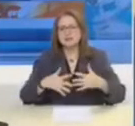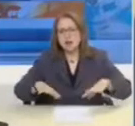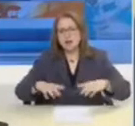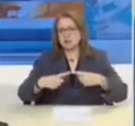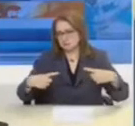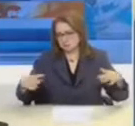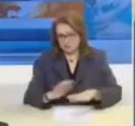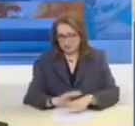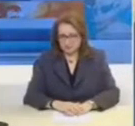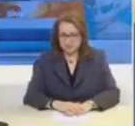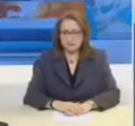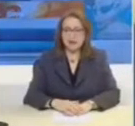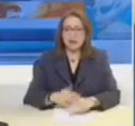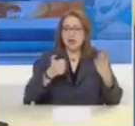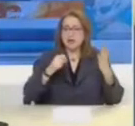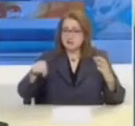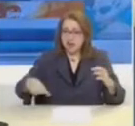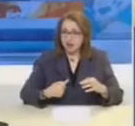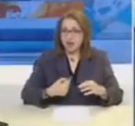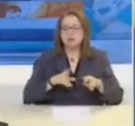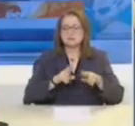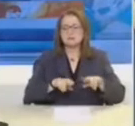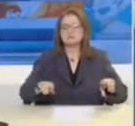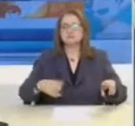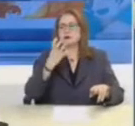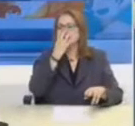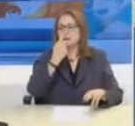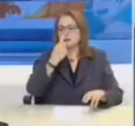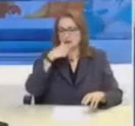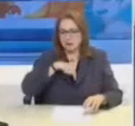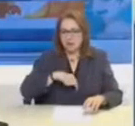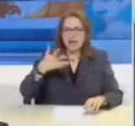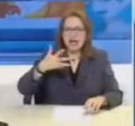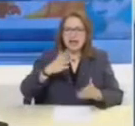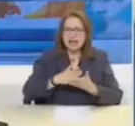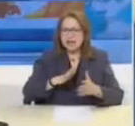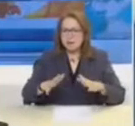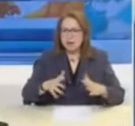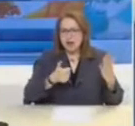69 συμπολίτες μας νοσηλεύονται διασωληνωμένοι. Η διάμεση ηλικία τους είναι τα 68 έτη.